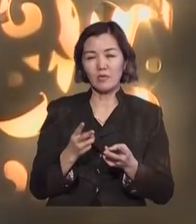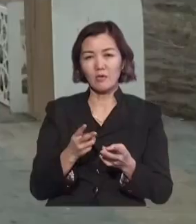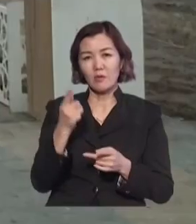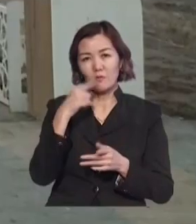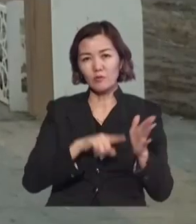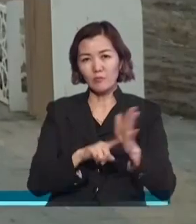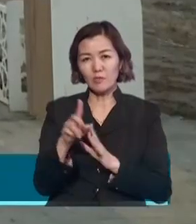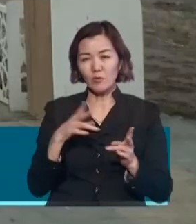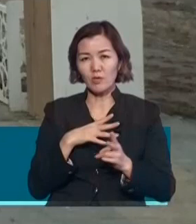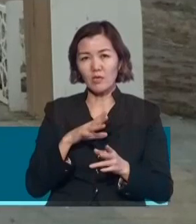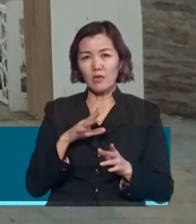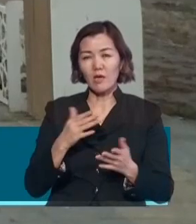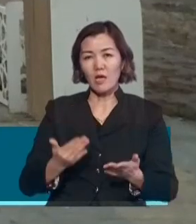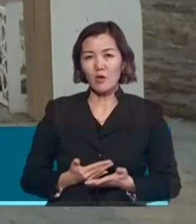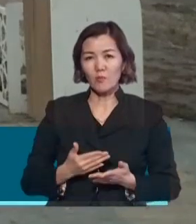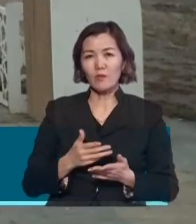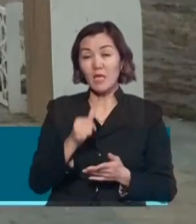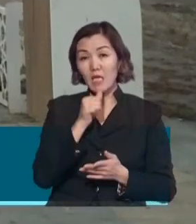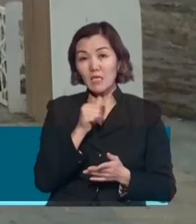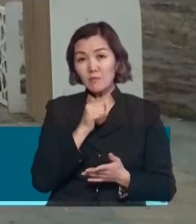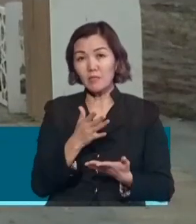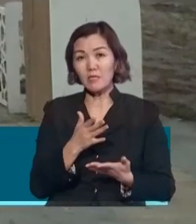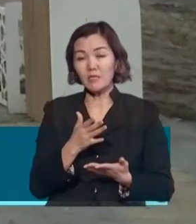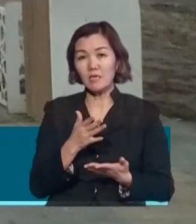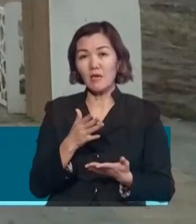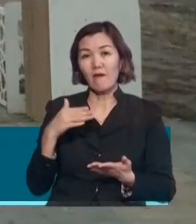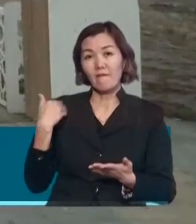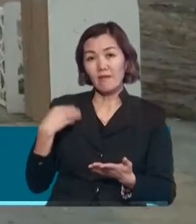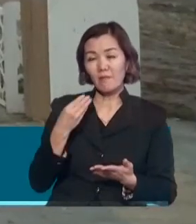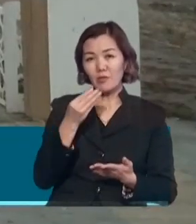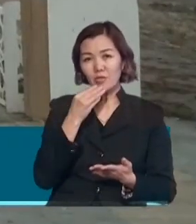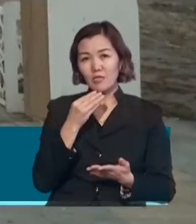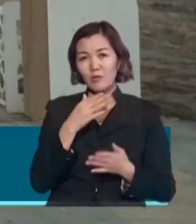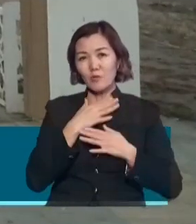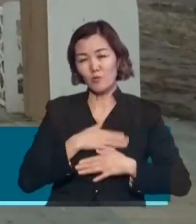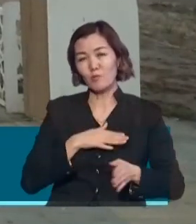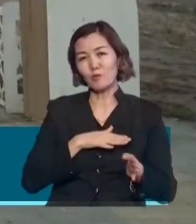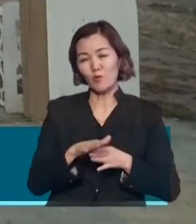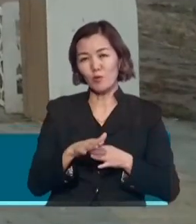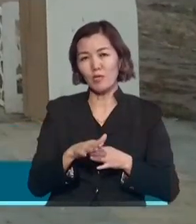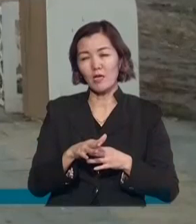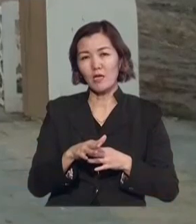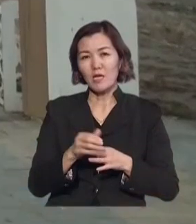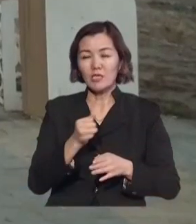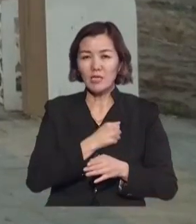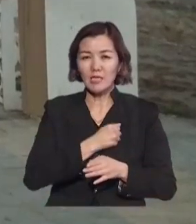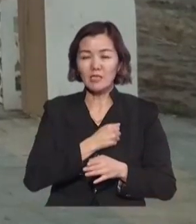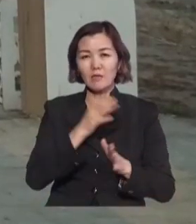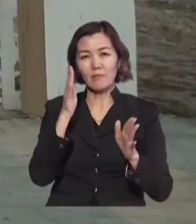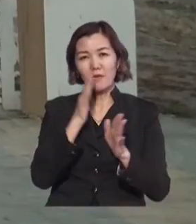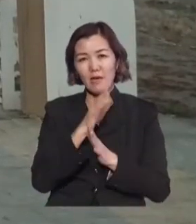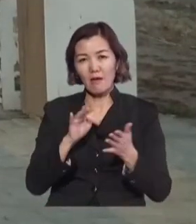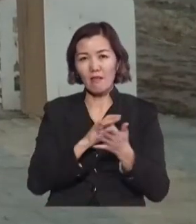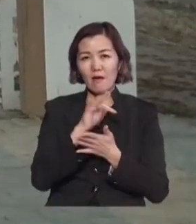әлеуметтік эксперименттің арқасында дәруменге де тойдық, көңілімізде толды. Себебі жанашырлық пен қалаға деген